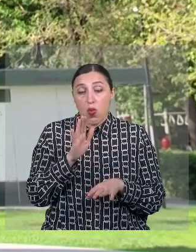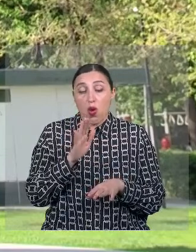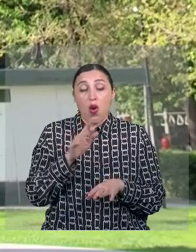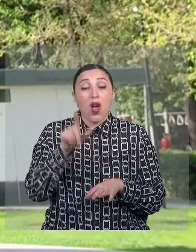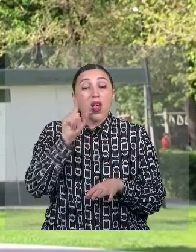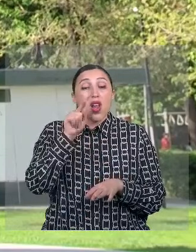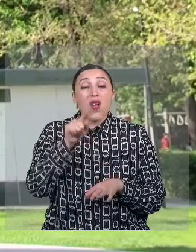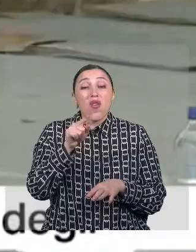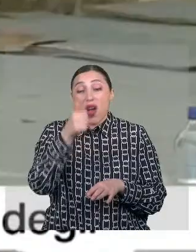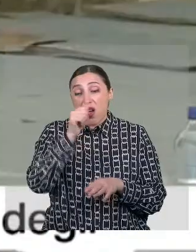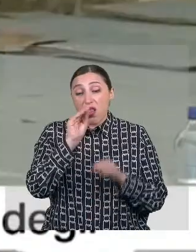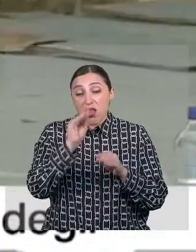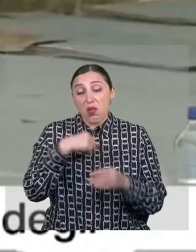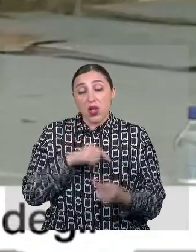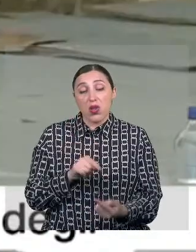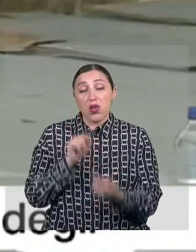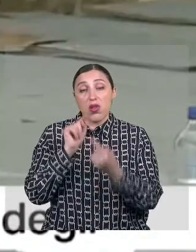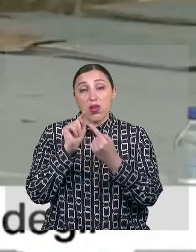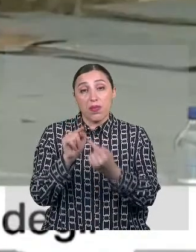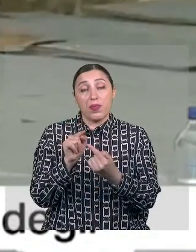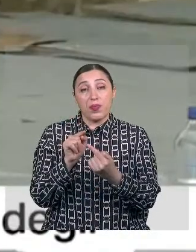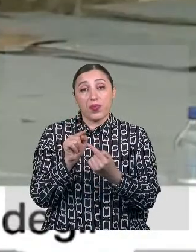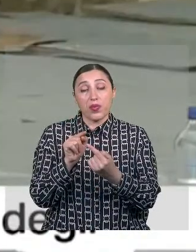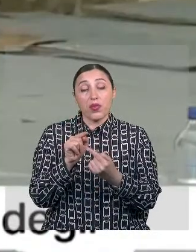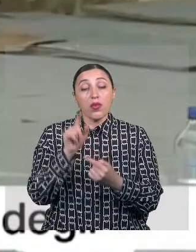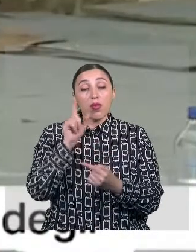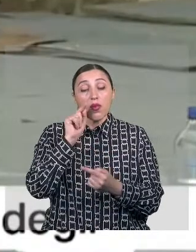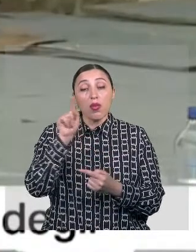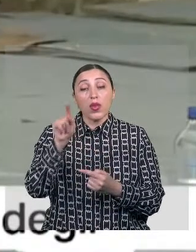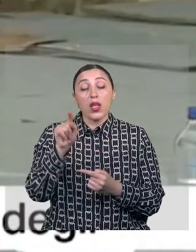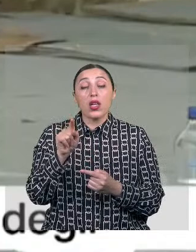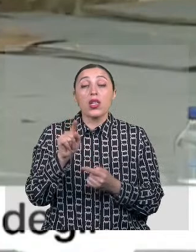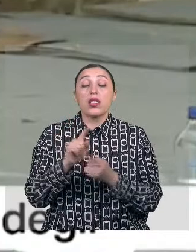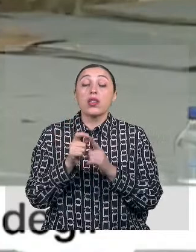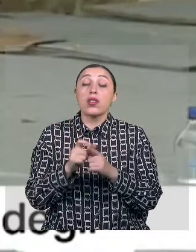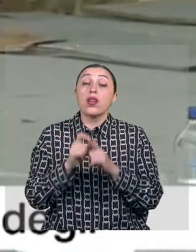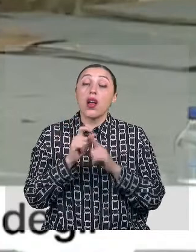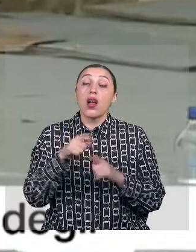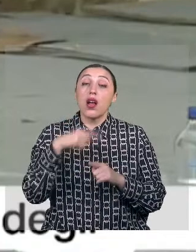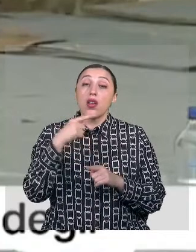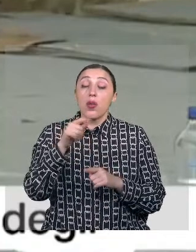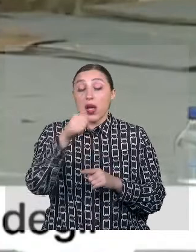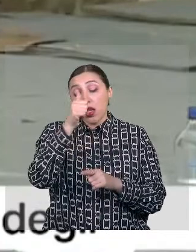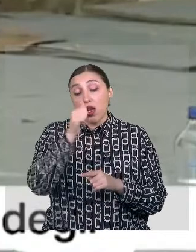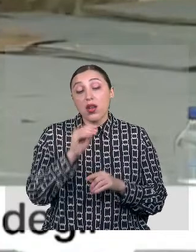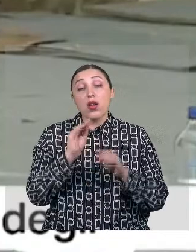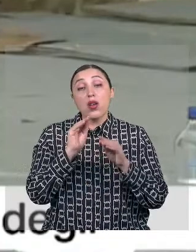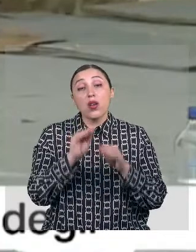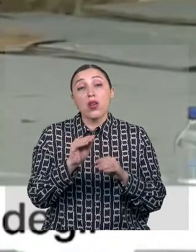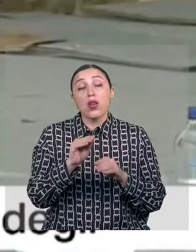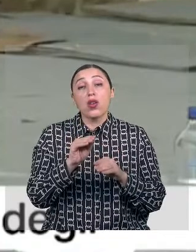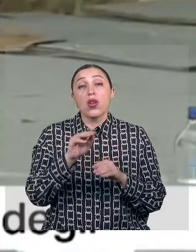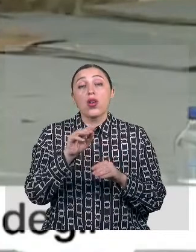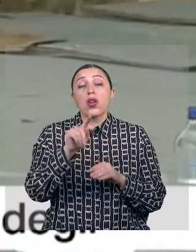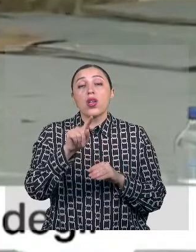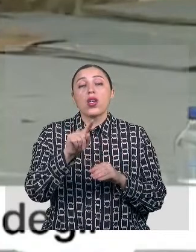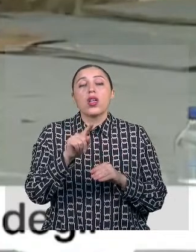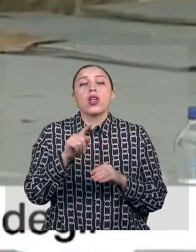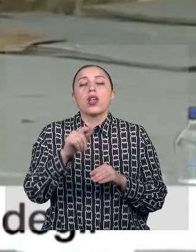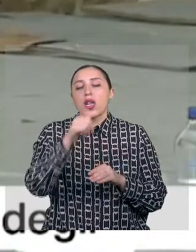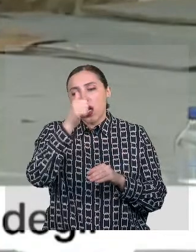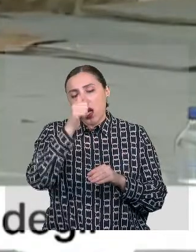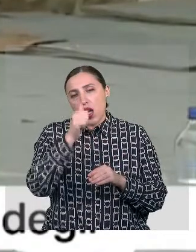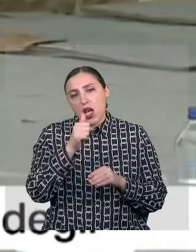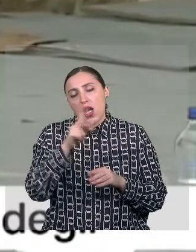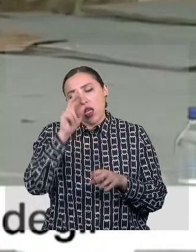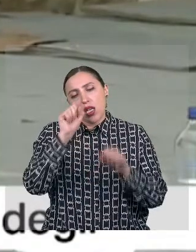Երևանում կատարվածը։ Նա ասել է, որ հայկական կողմի պարզաբանումները, թե հուշարձանը տեղադրվել է մունիցիպալ կառույցների, այլ